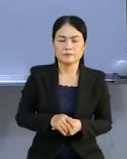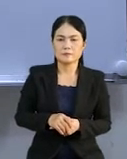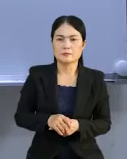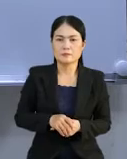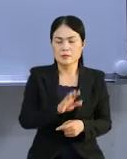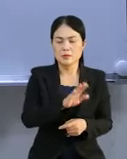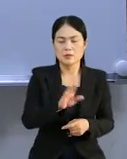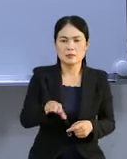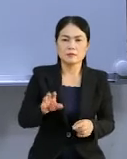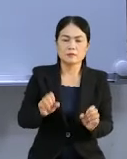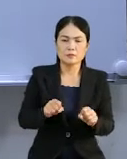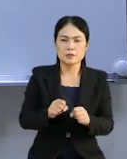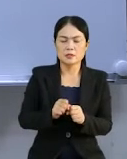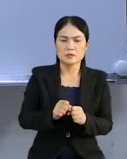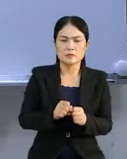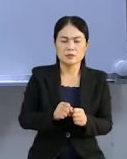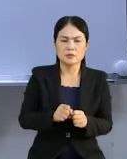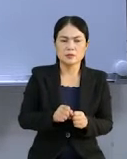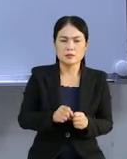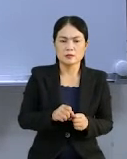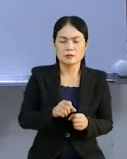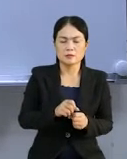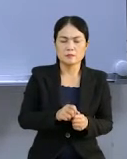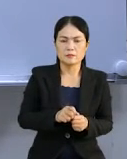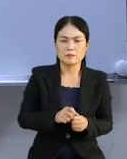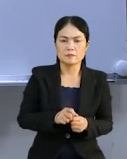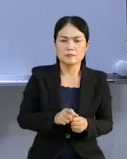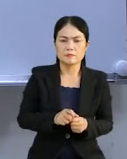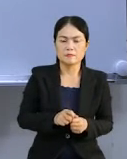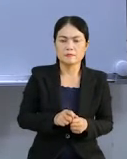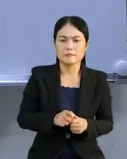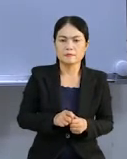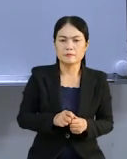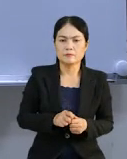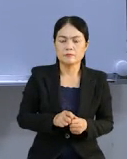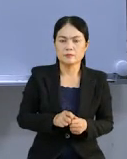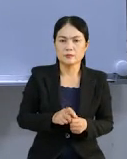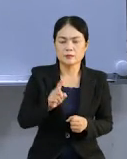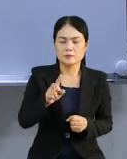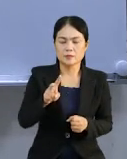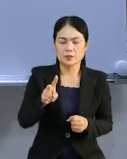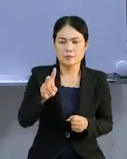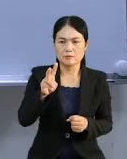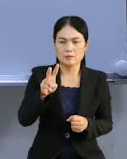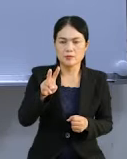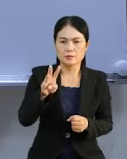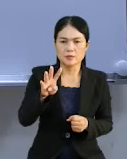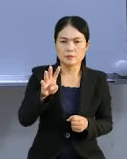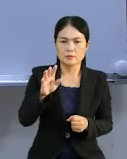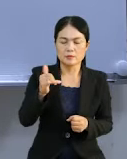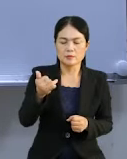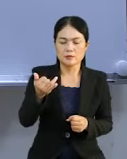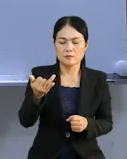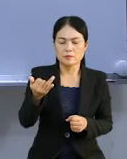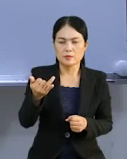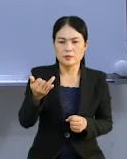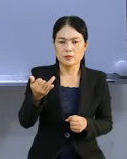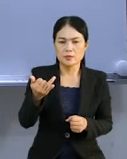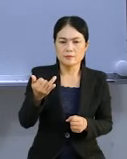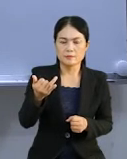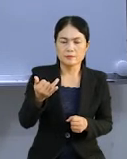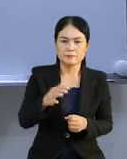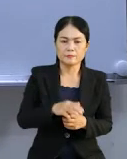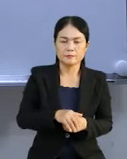Từ trên con ai à, hoặc nó thế mới pi buôn pram muối pram pi tỏ dương muối pi bay buôn pram pram muối pram